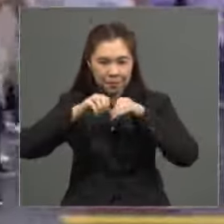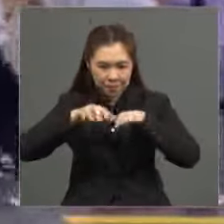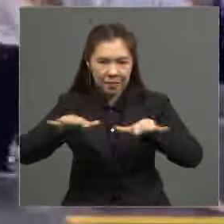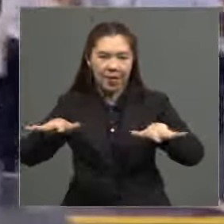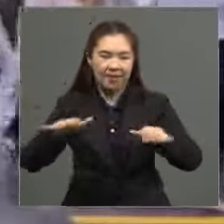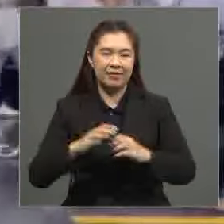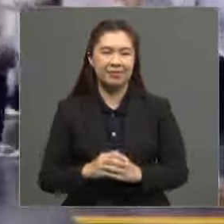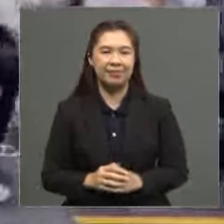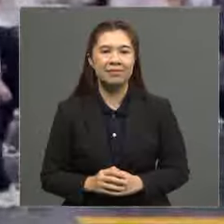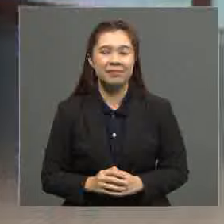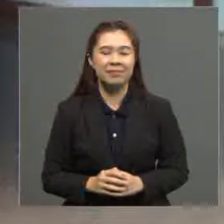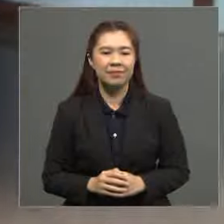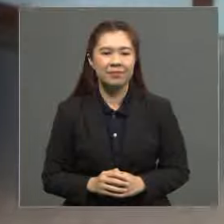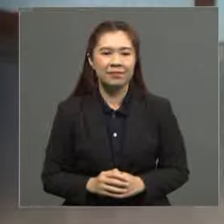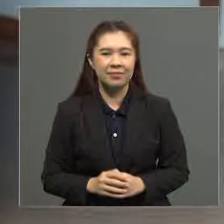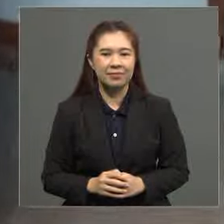ครั้งครับ